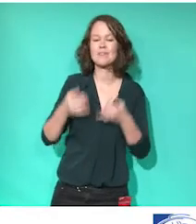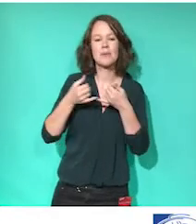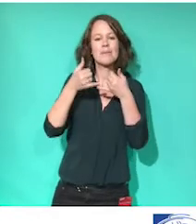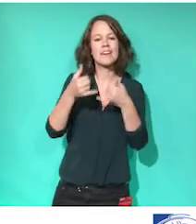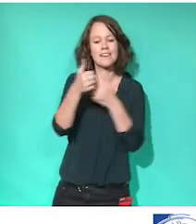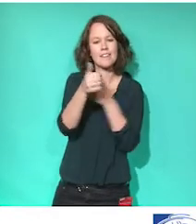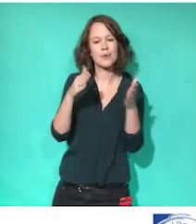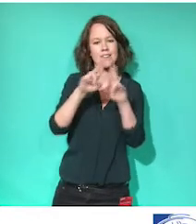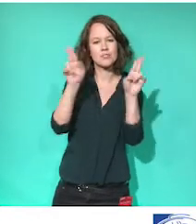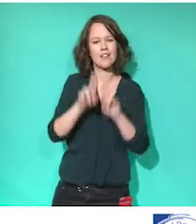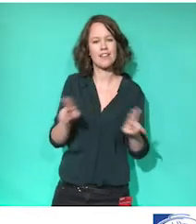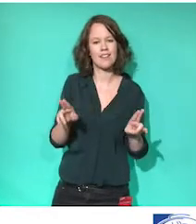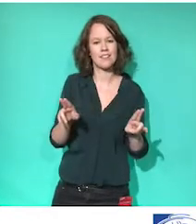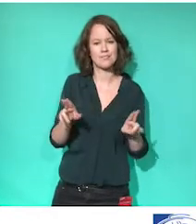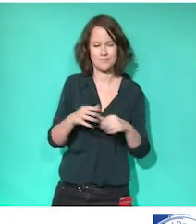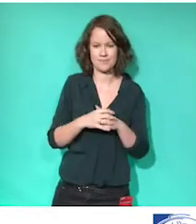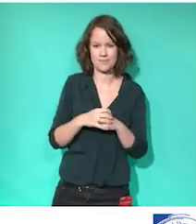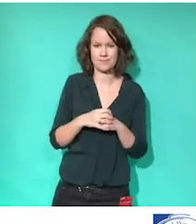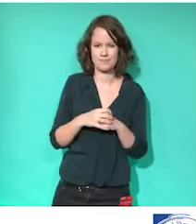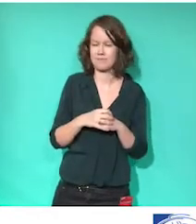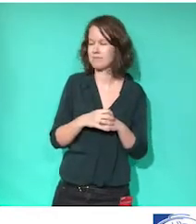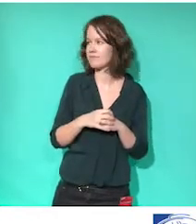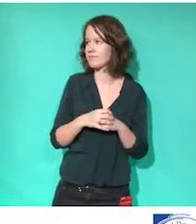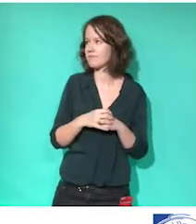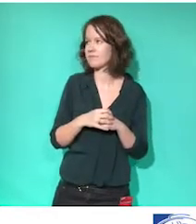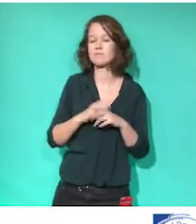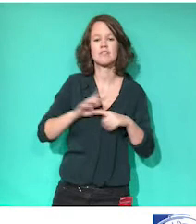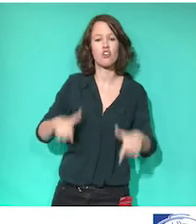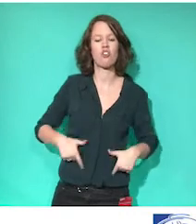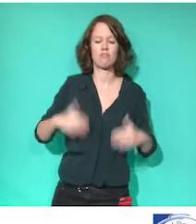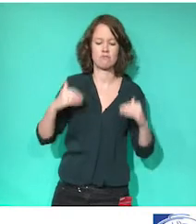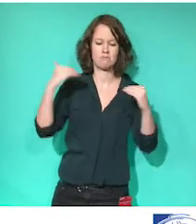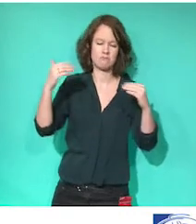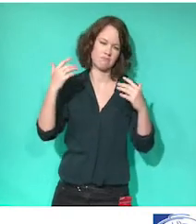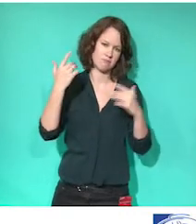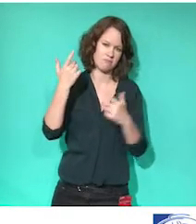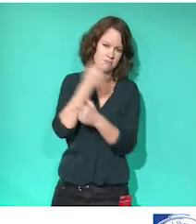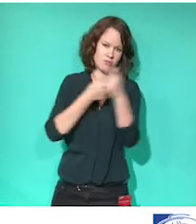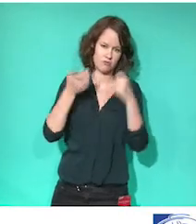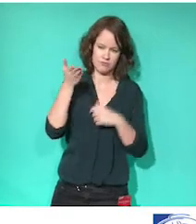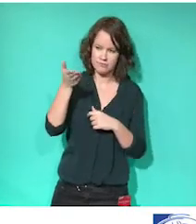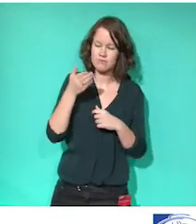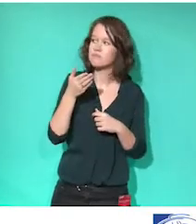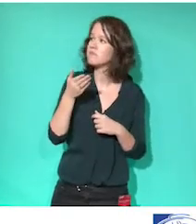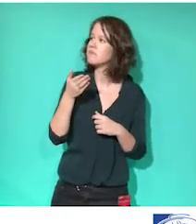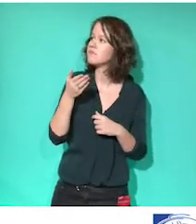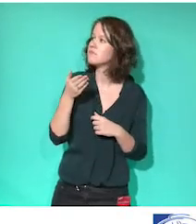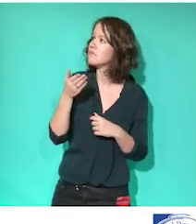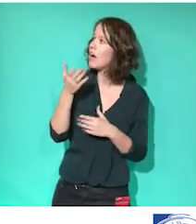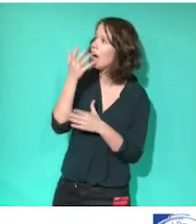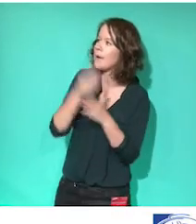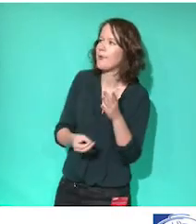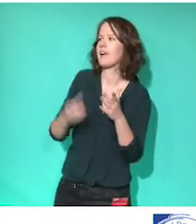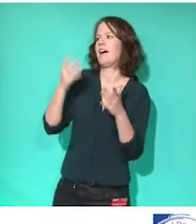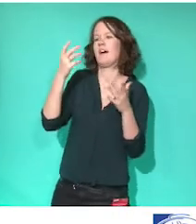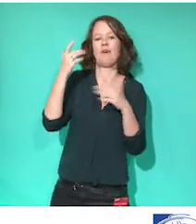Prix de la catégorie internationale Hifoshi Neoman Business School. C'est donc... Ah, il nous en manquait